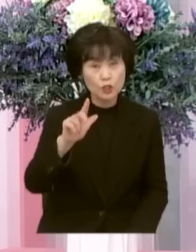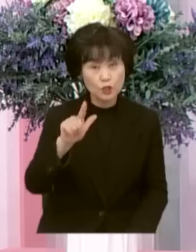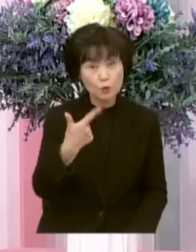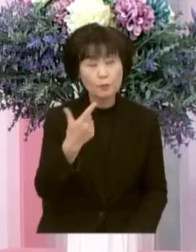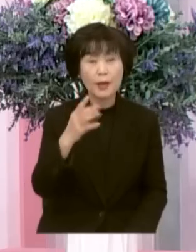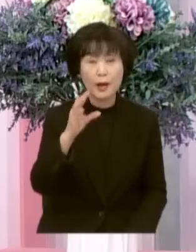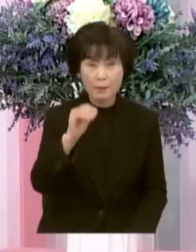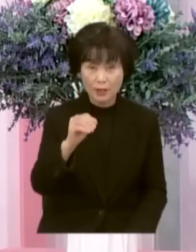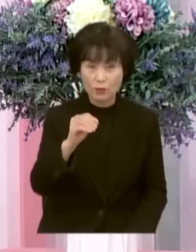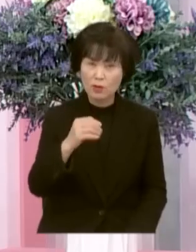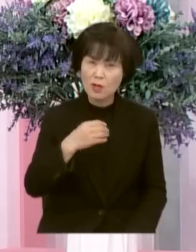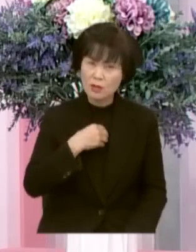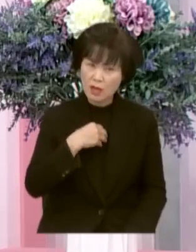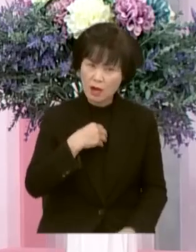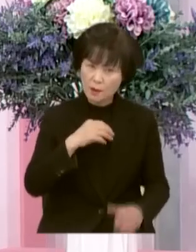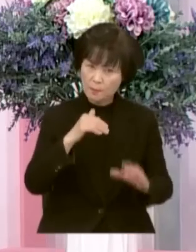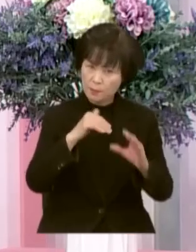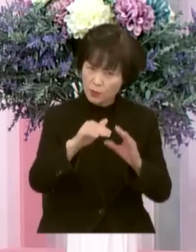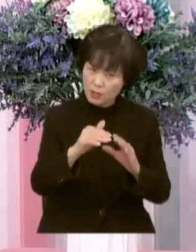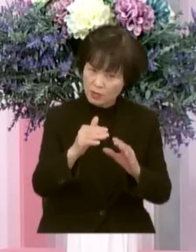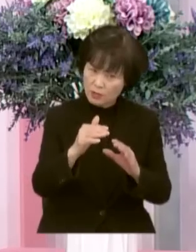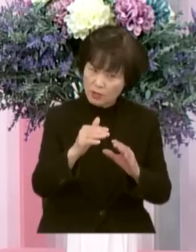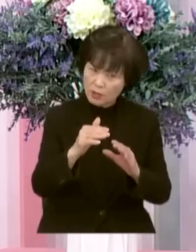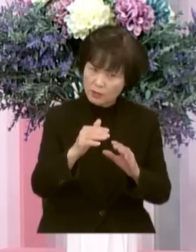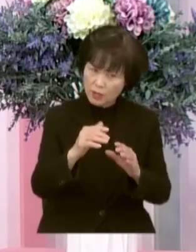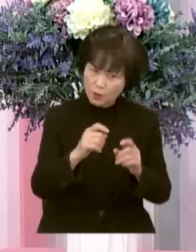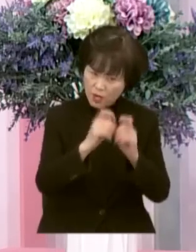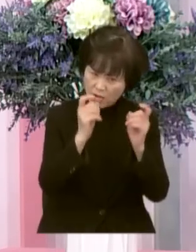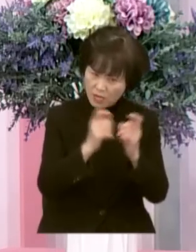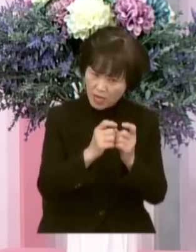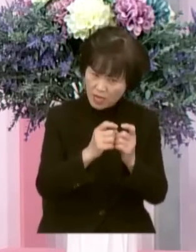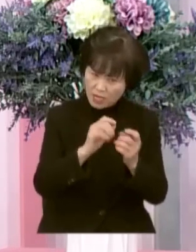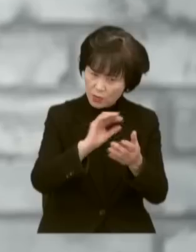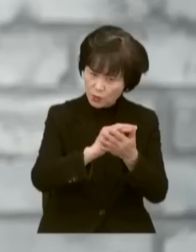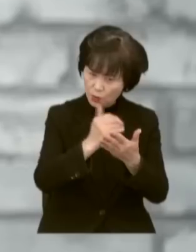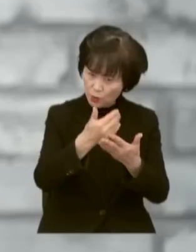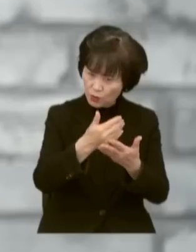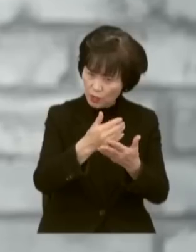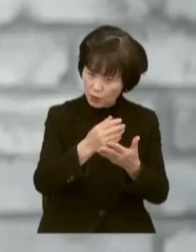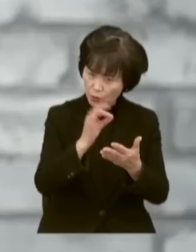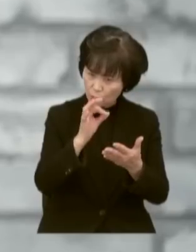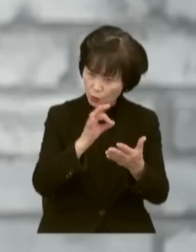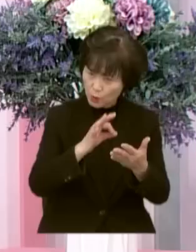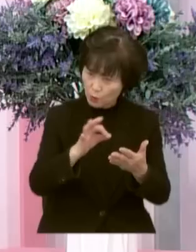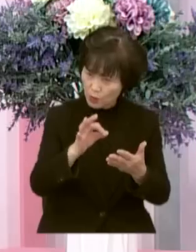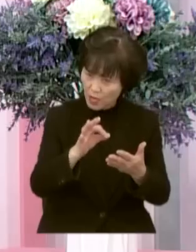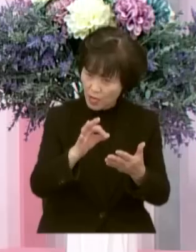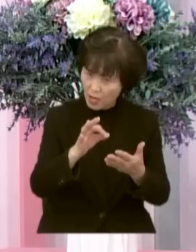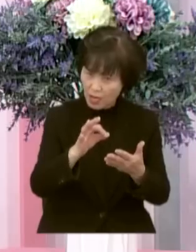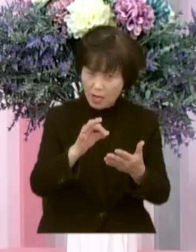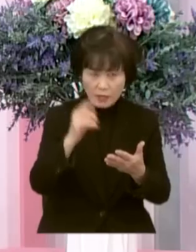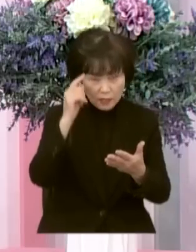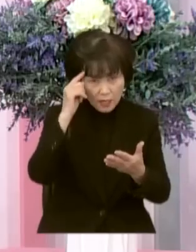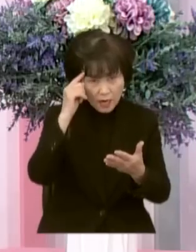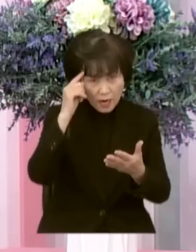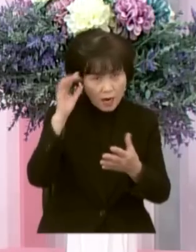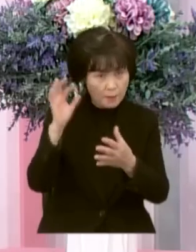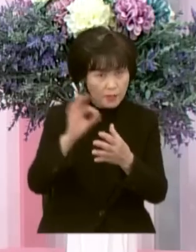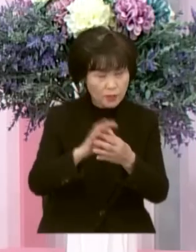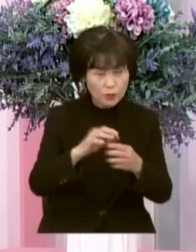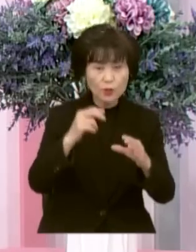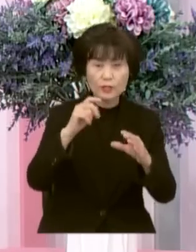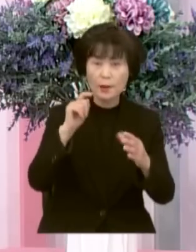그냥 내가 왜 개인 계좌에다가 돈을 붙여줘야 되지? 그러면서 클릭 이렇게 한 거예요. 아이고. 그러고 나서 이제 시간이 이제 흘러버린